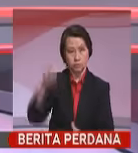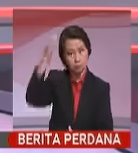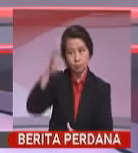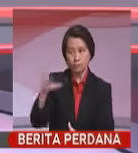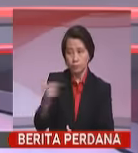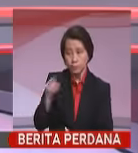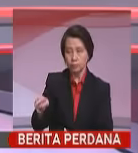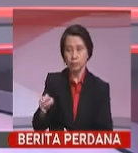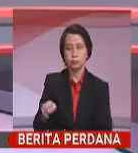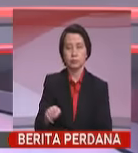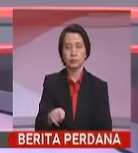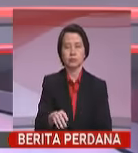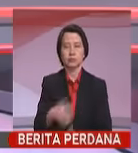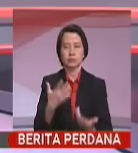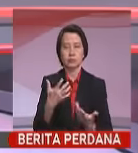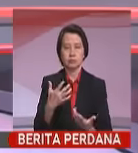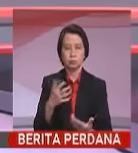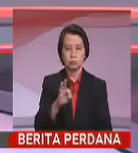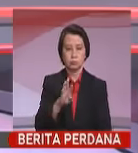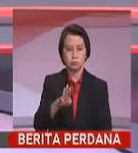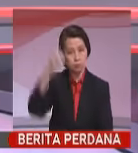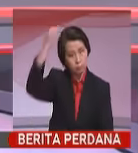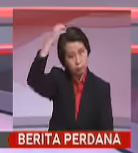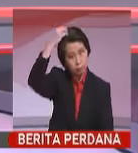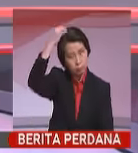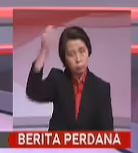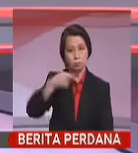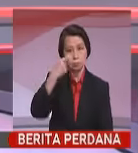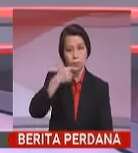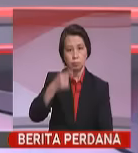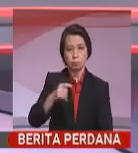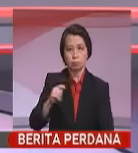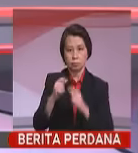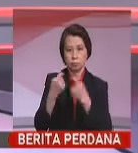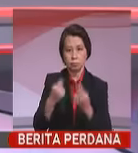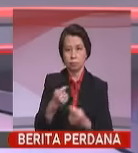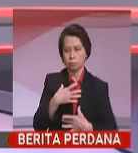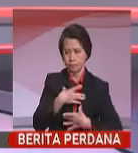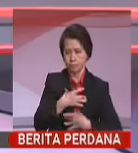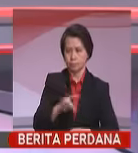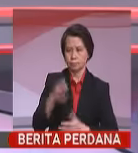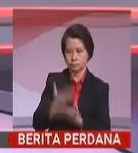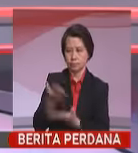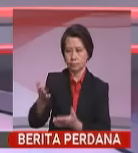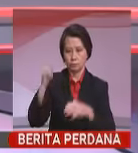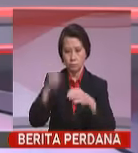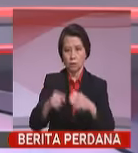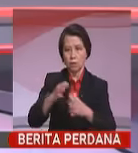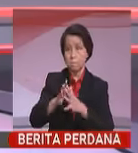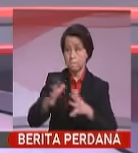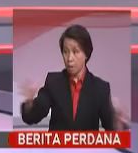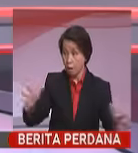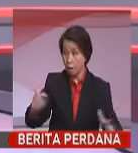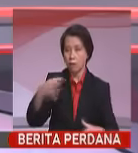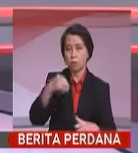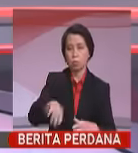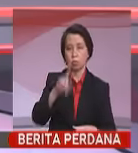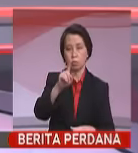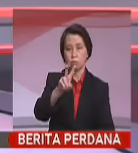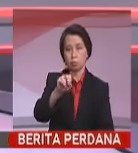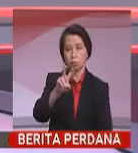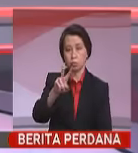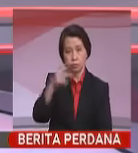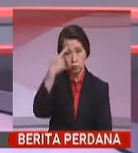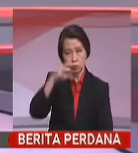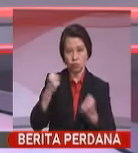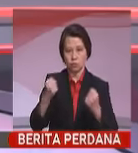Ketua Pegawai Eksekutif Selangor FC Dr. Johan Kamal Hamidun akui, skuad Merah Kuning berminat mendapatkan penyaring kedua terbanyak Liga Super 2020 itu